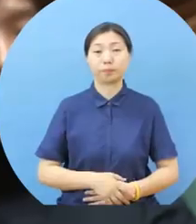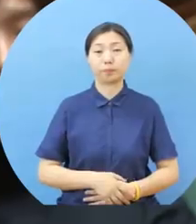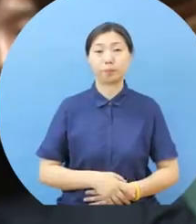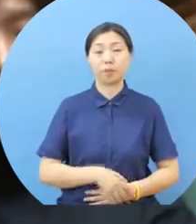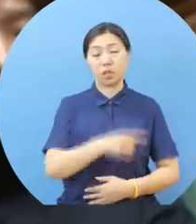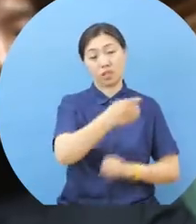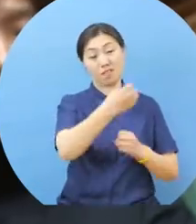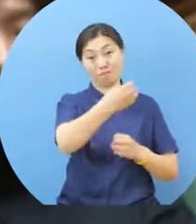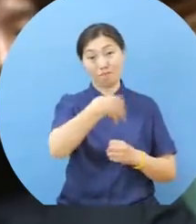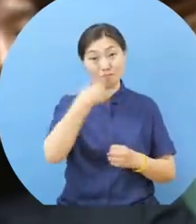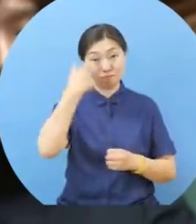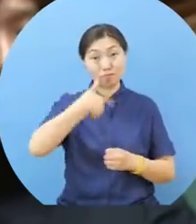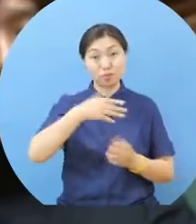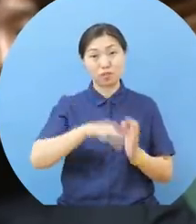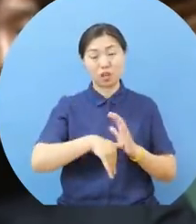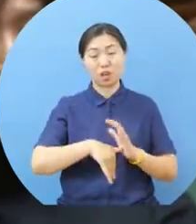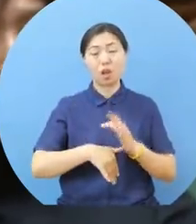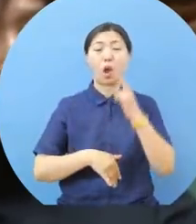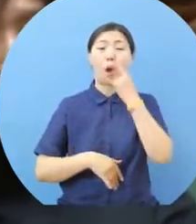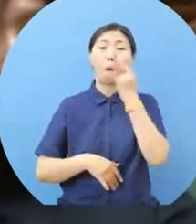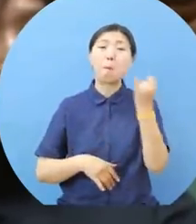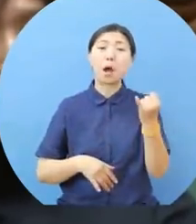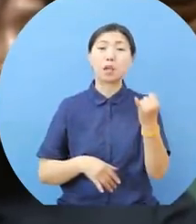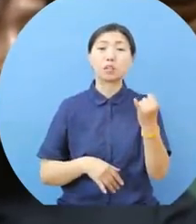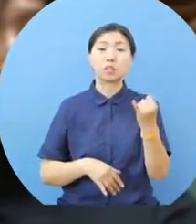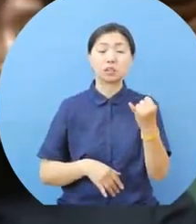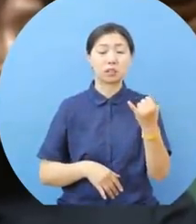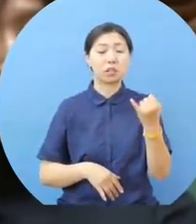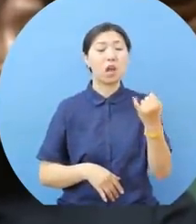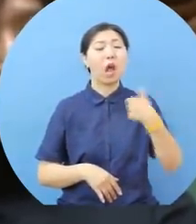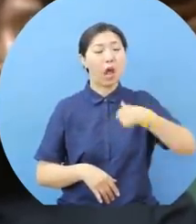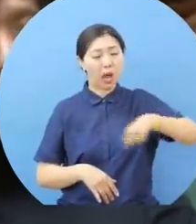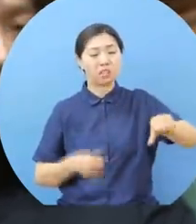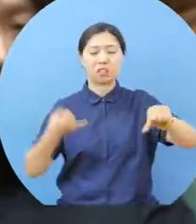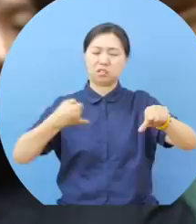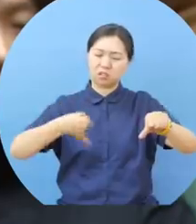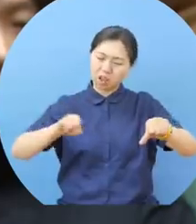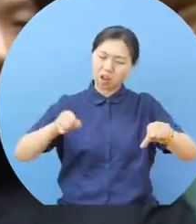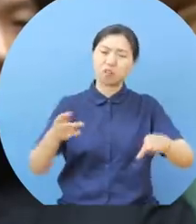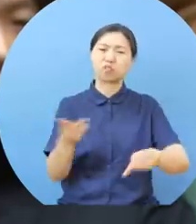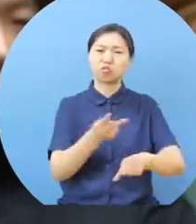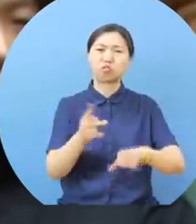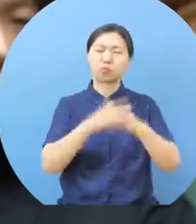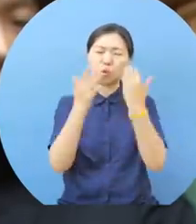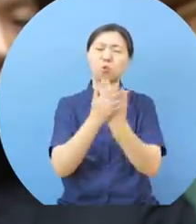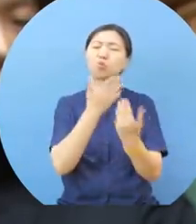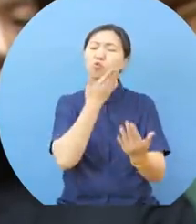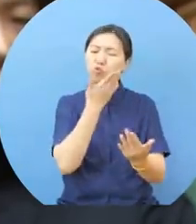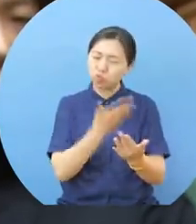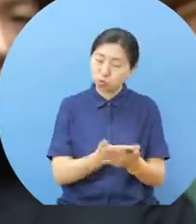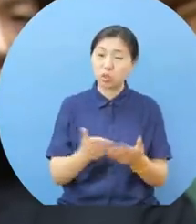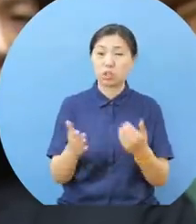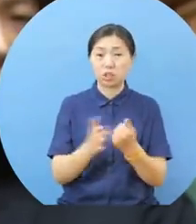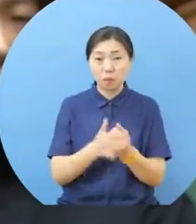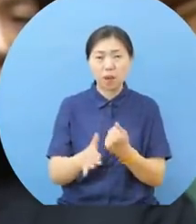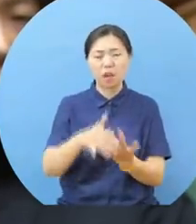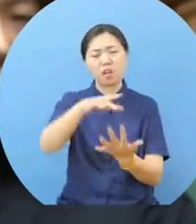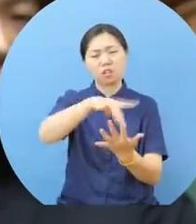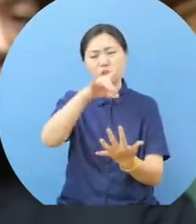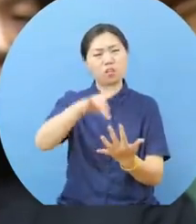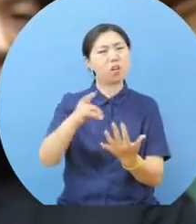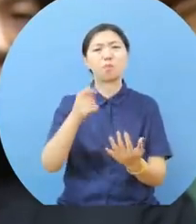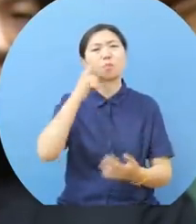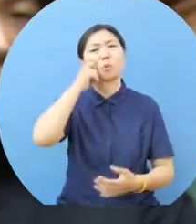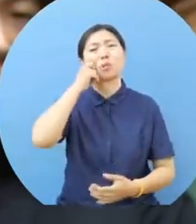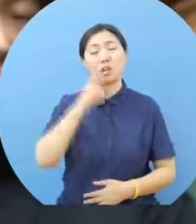제가 아들한테 그랬거든요 엄마 늘 너희 둘 다 엄마한테 소중하다 고 그래서 누구를 선택할 수